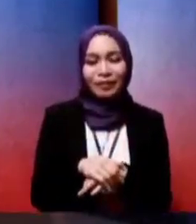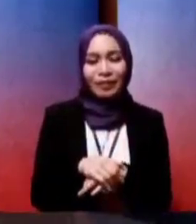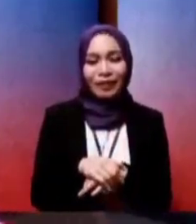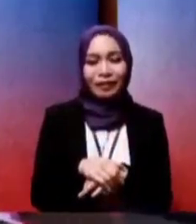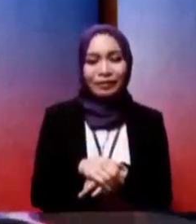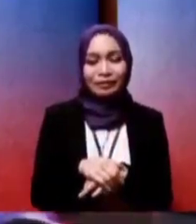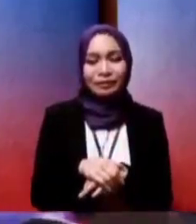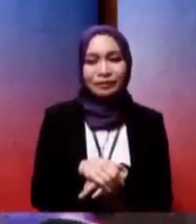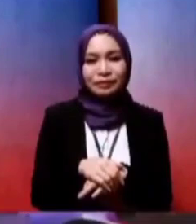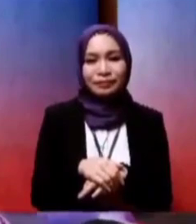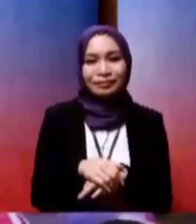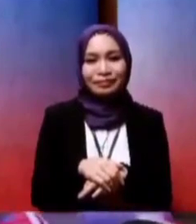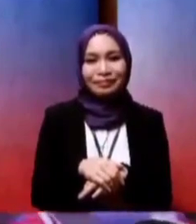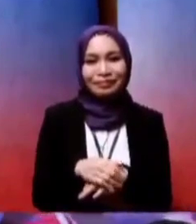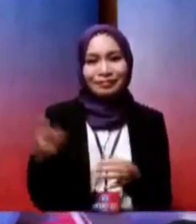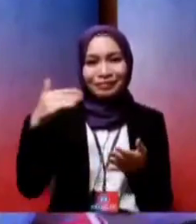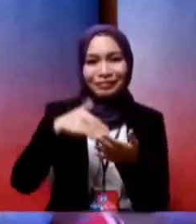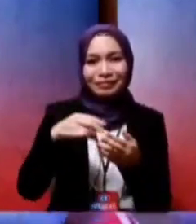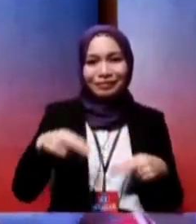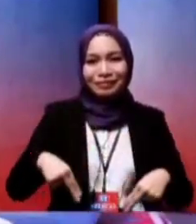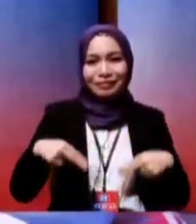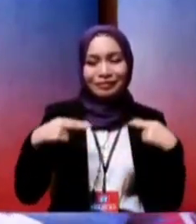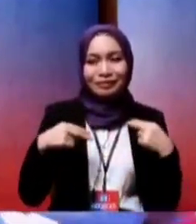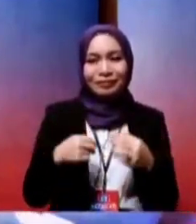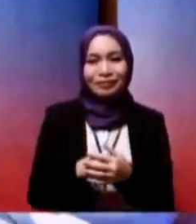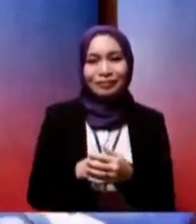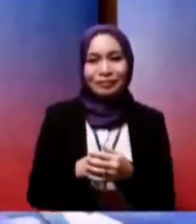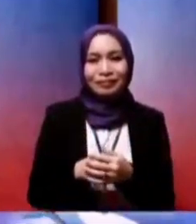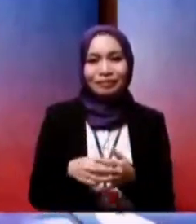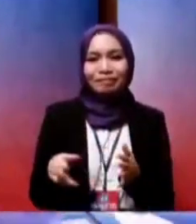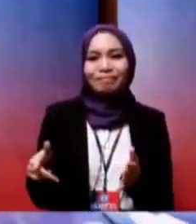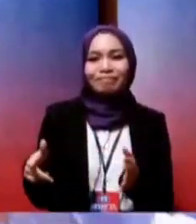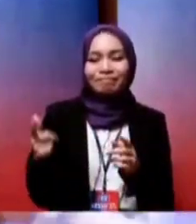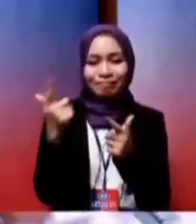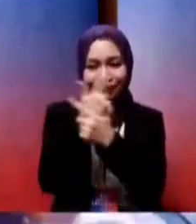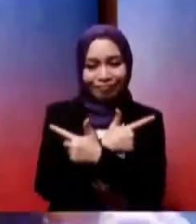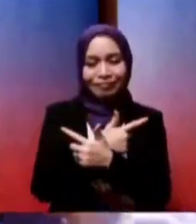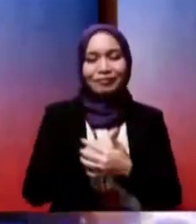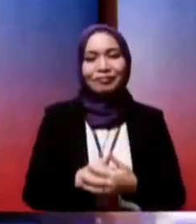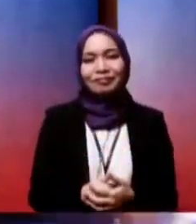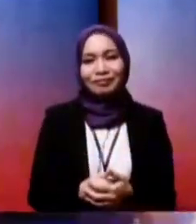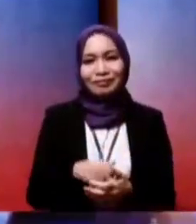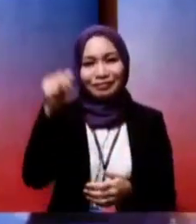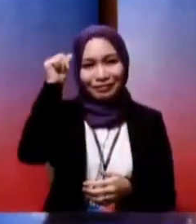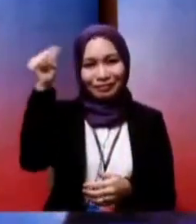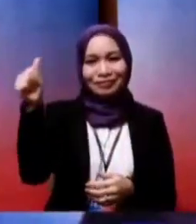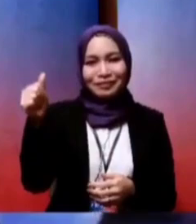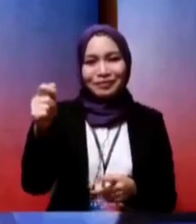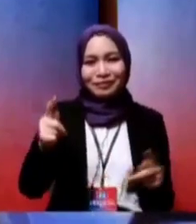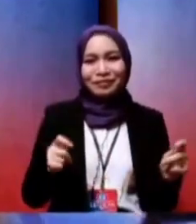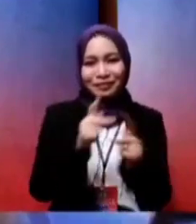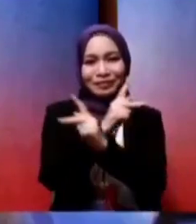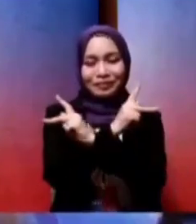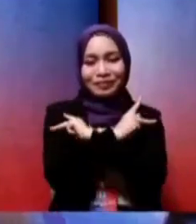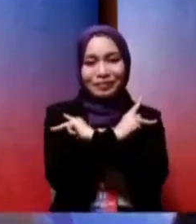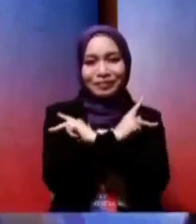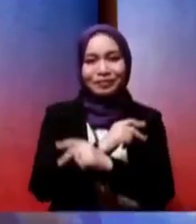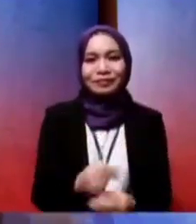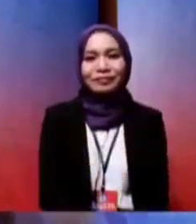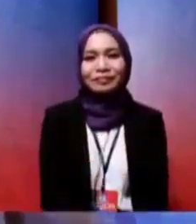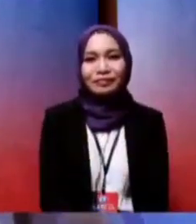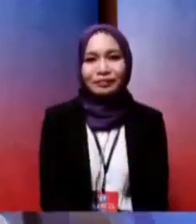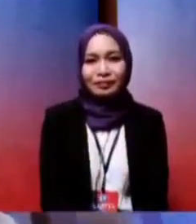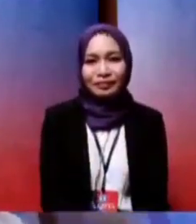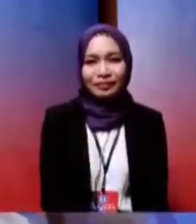okei hidupi gelaban lawan tetap Assalamualaikum warahmatullahi wabarakatuh Terima kasih Waalaikumsalam terima